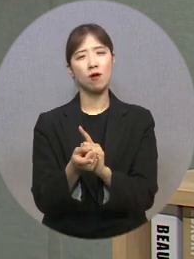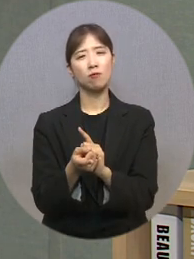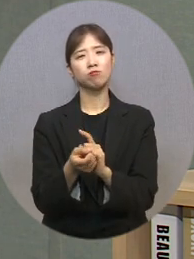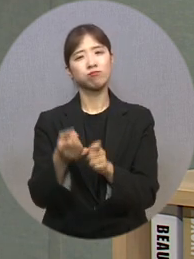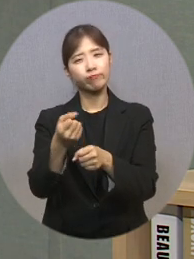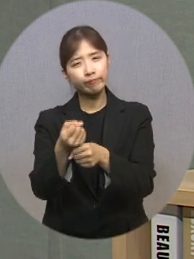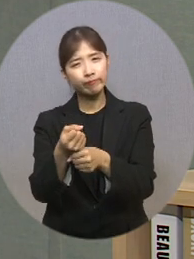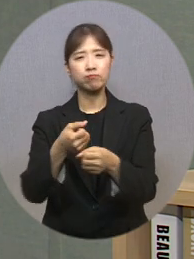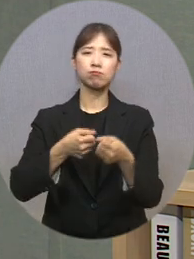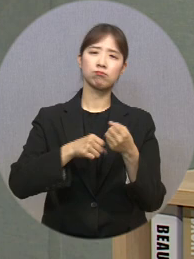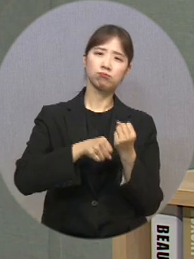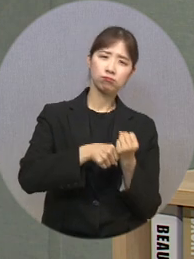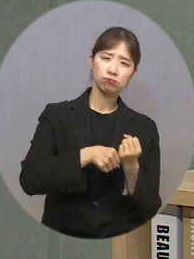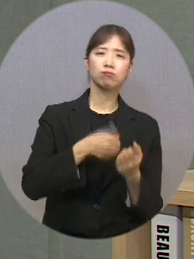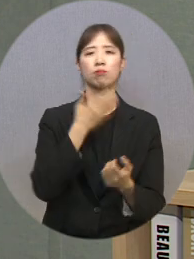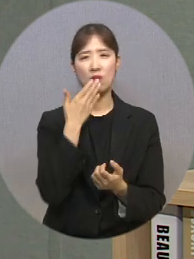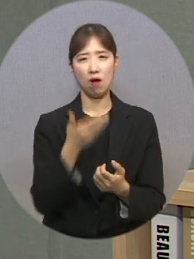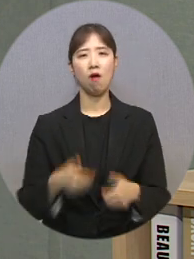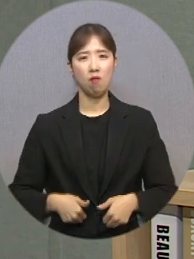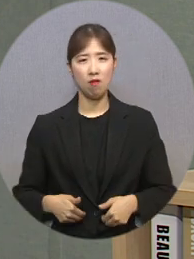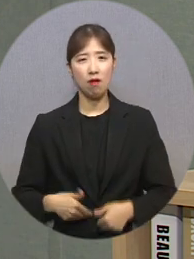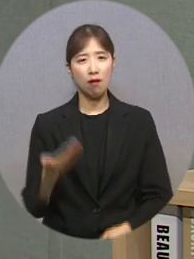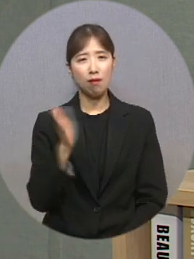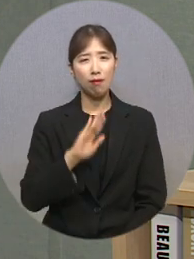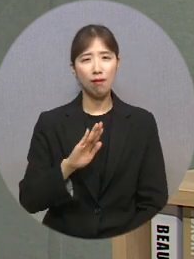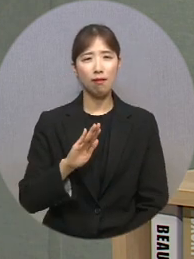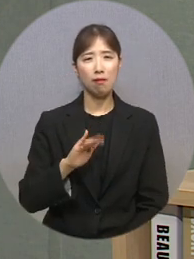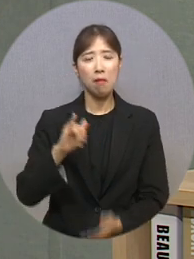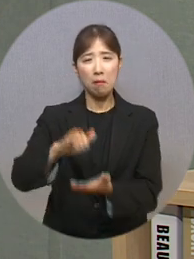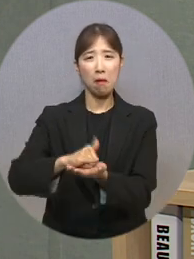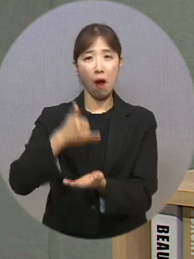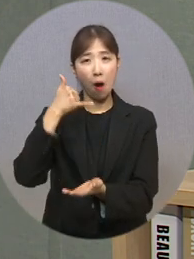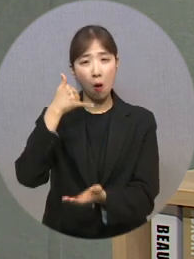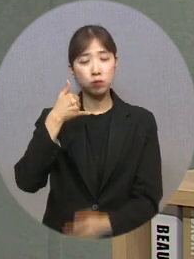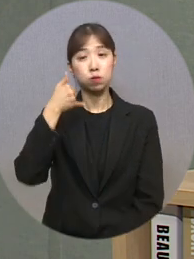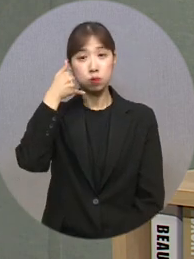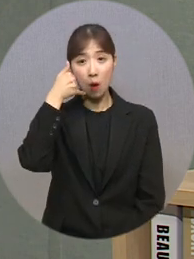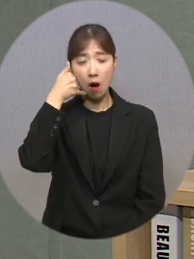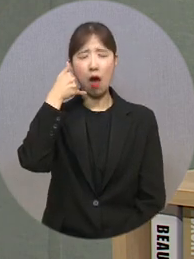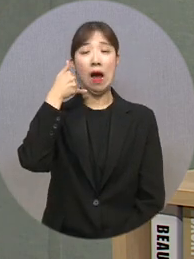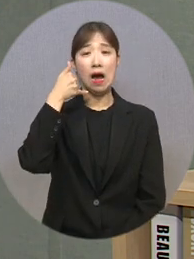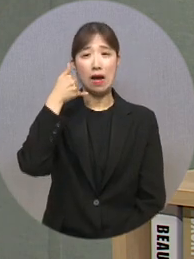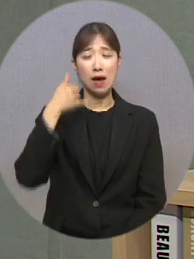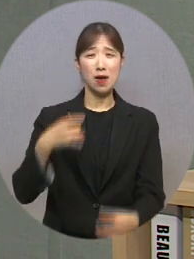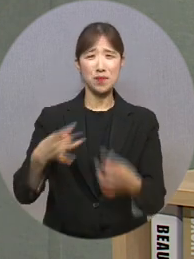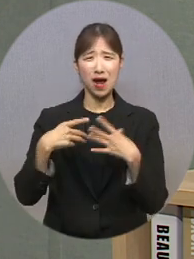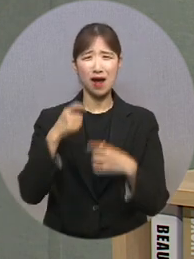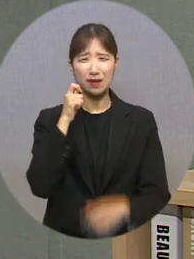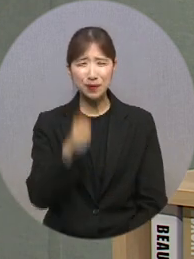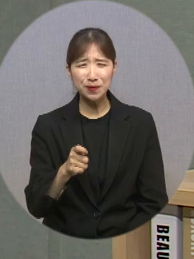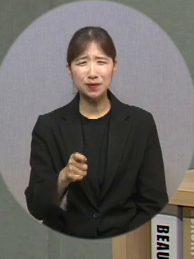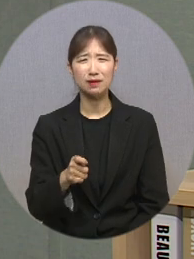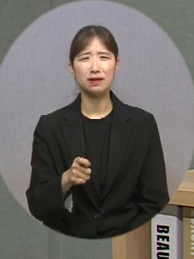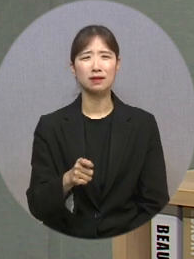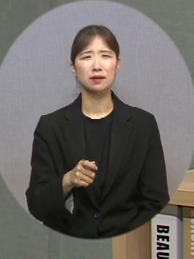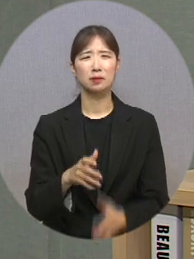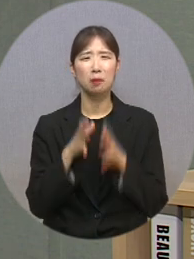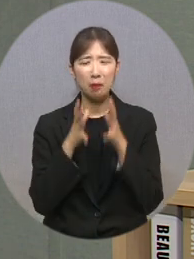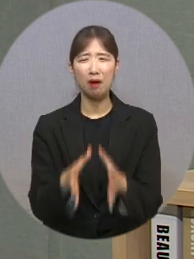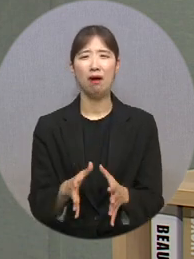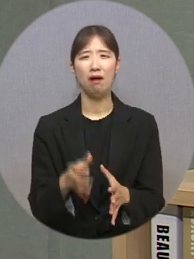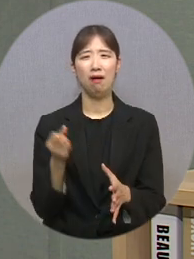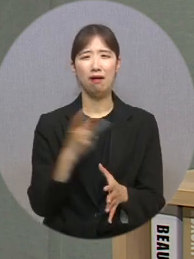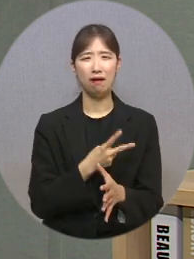하는데 이게 뭐 전화 한 통화로 여러 가지 손해를 보게 되거나 또